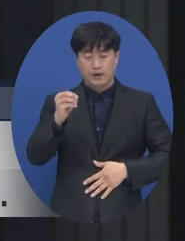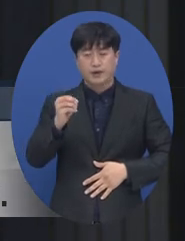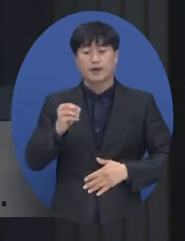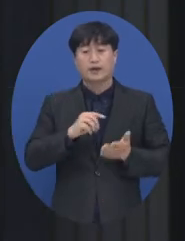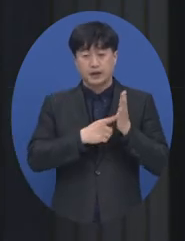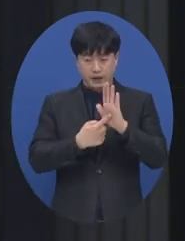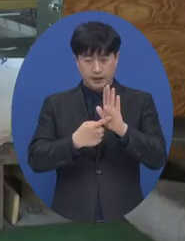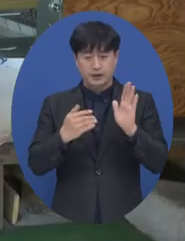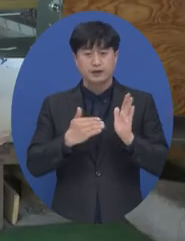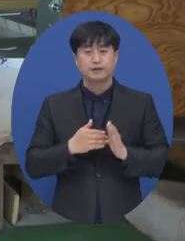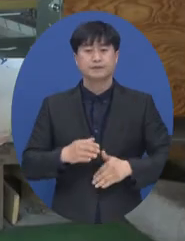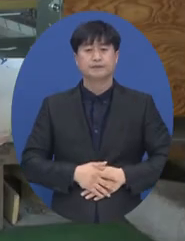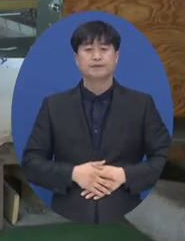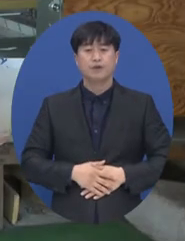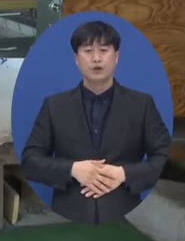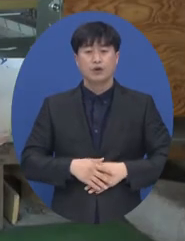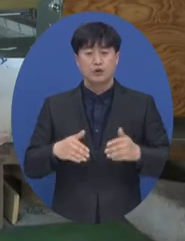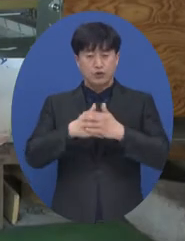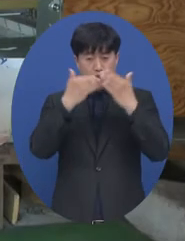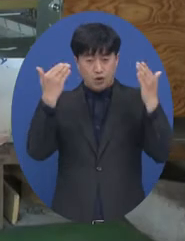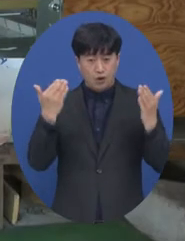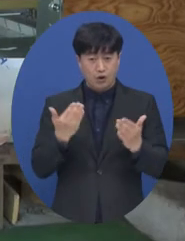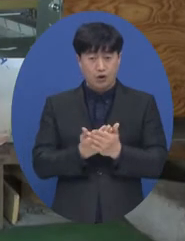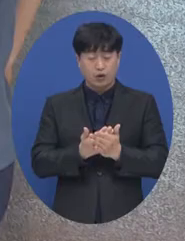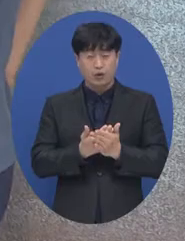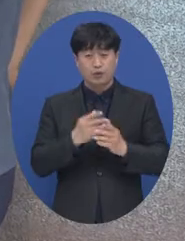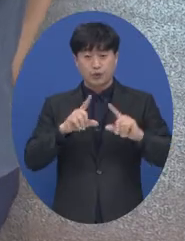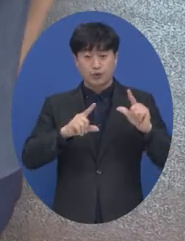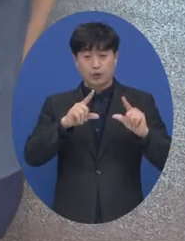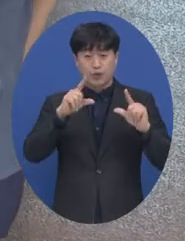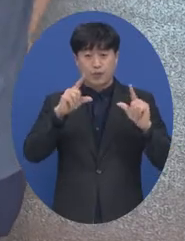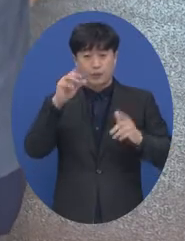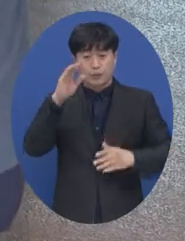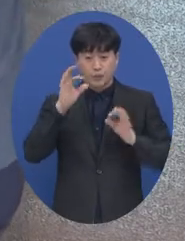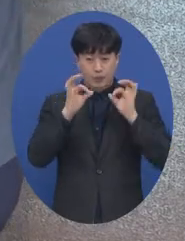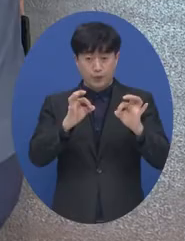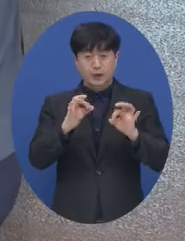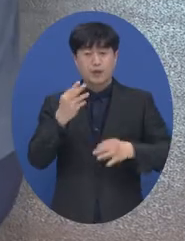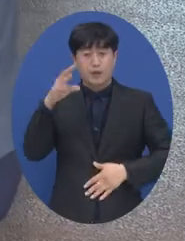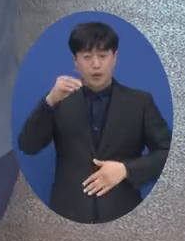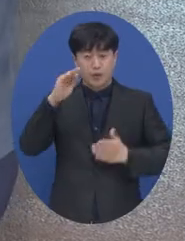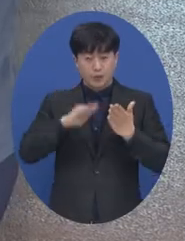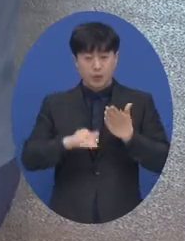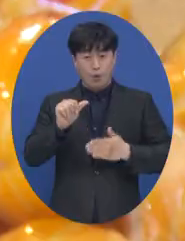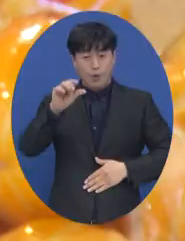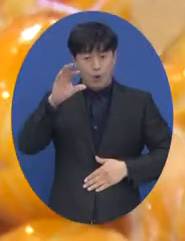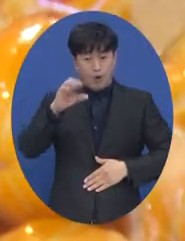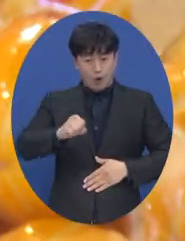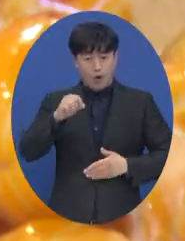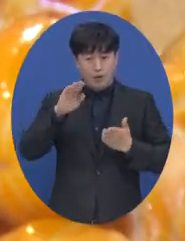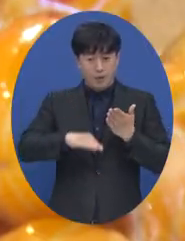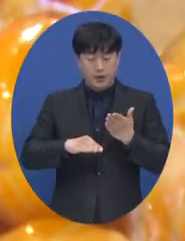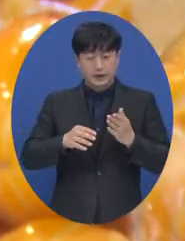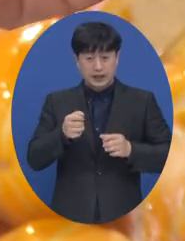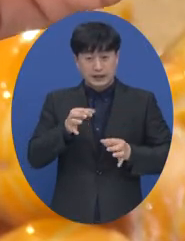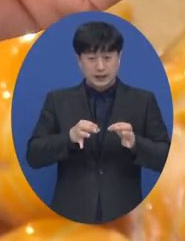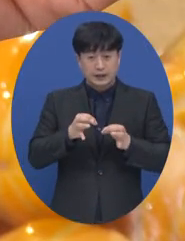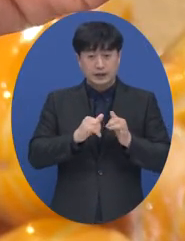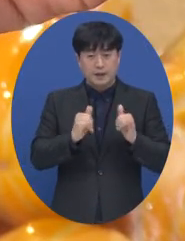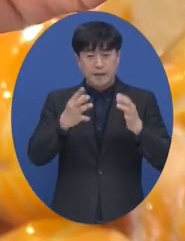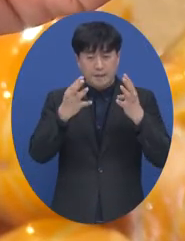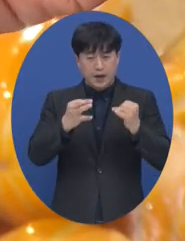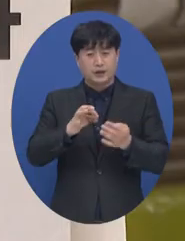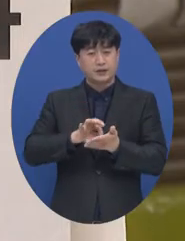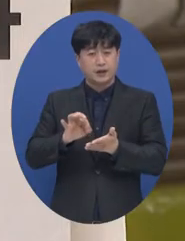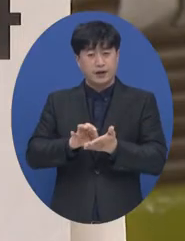것으로 나타났습니다. 전체적인 추세로 보면 3억 미만이나 5억 미만의 소상공인 중심으로 많은